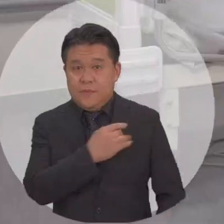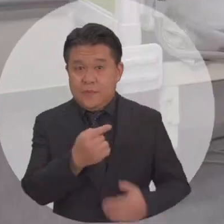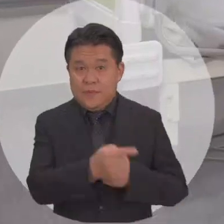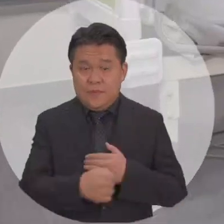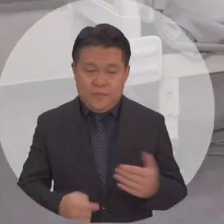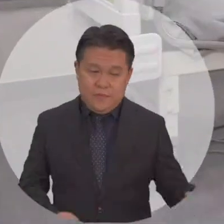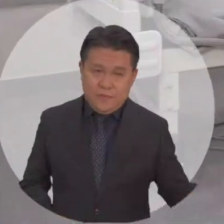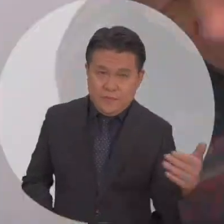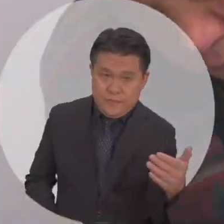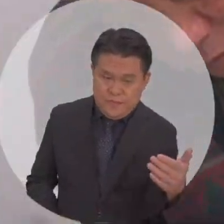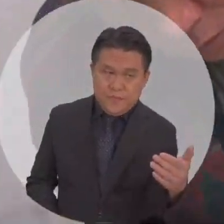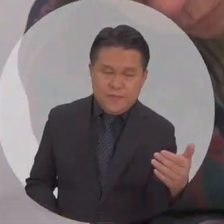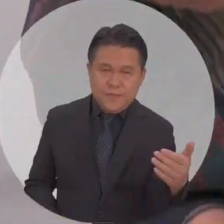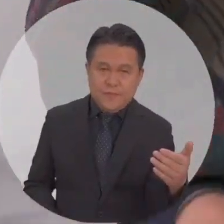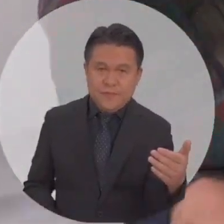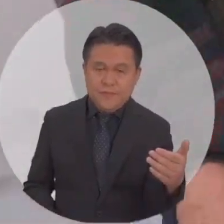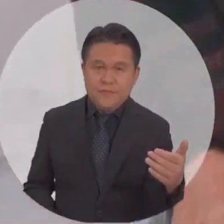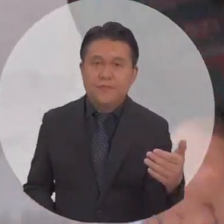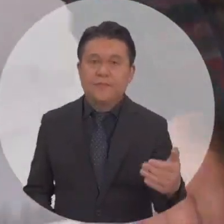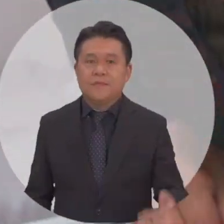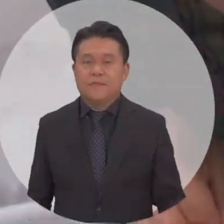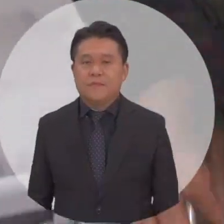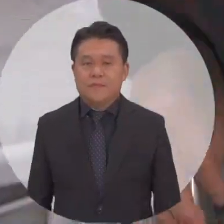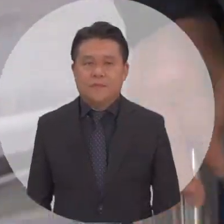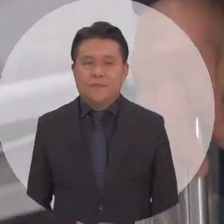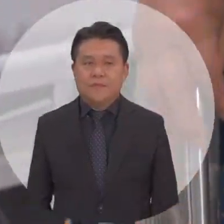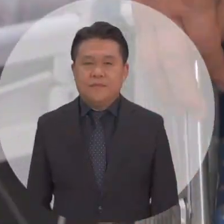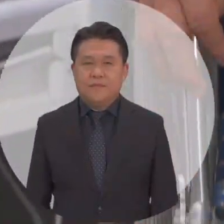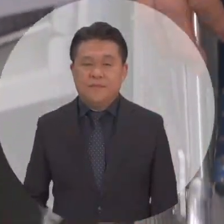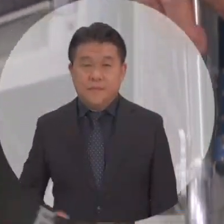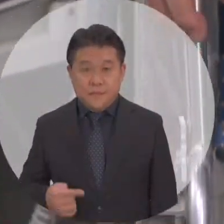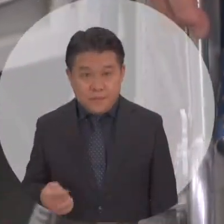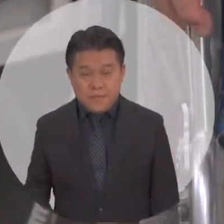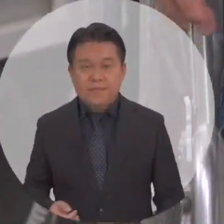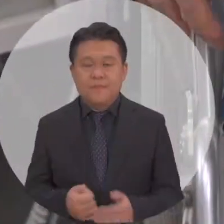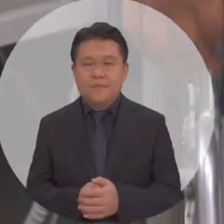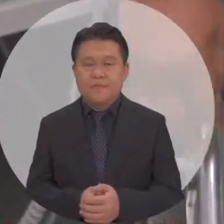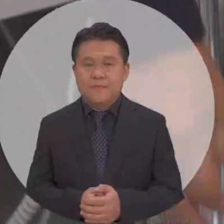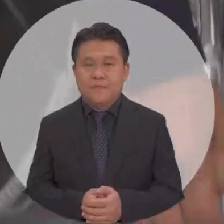대상자의 왼쪽 어깨와 몸통을 받쳐줍니다.